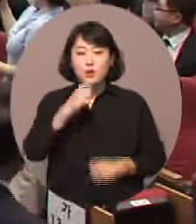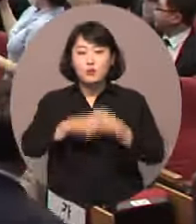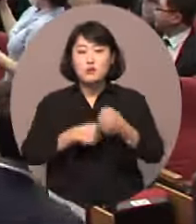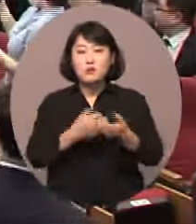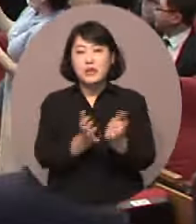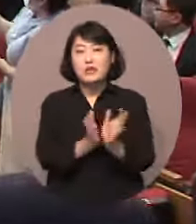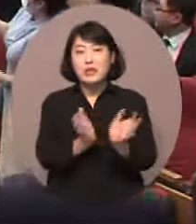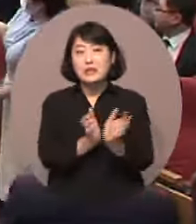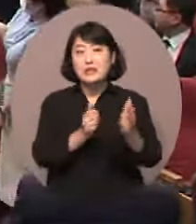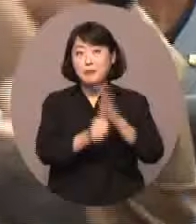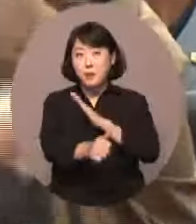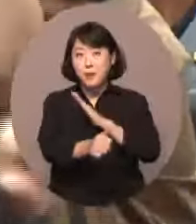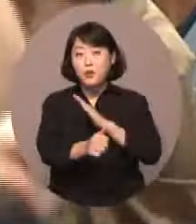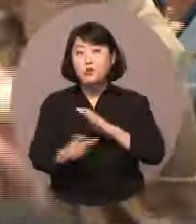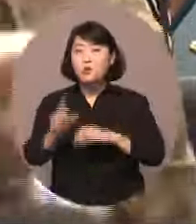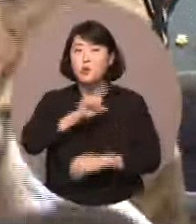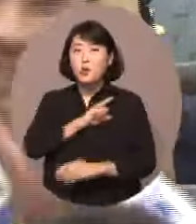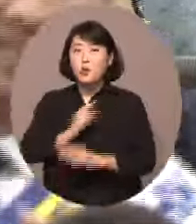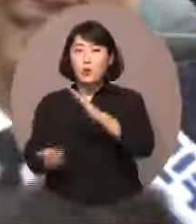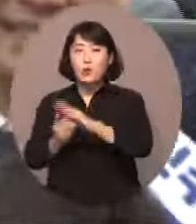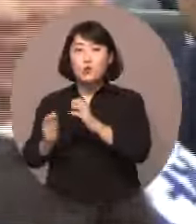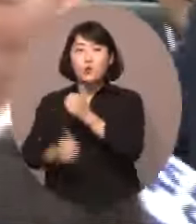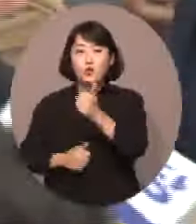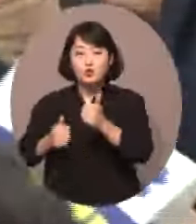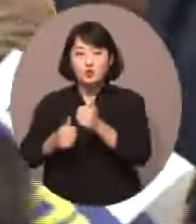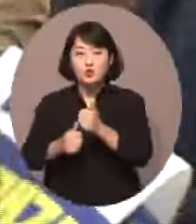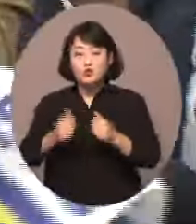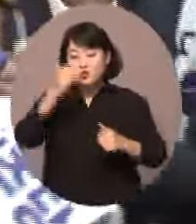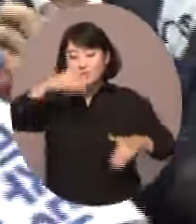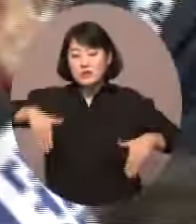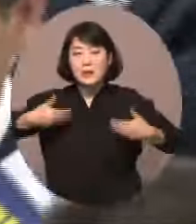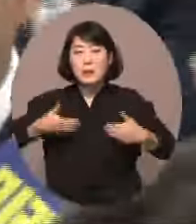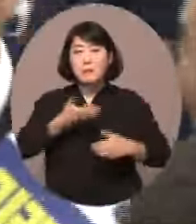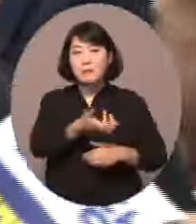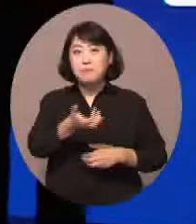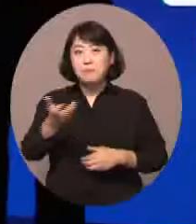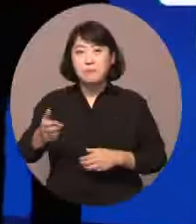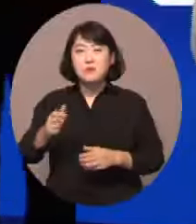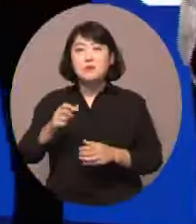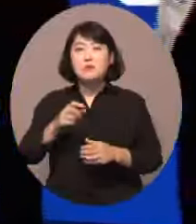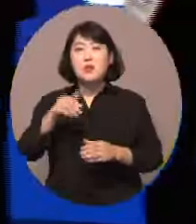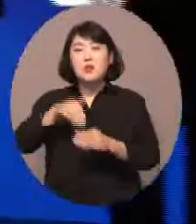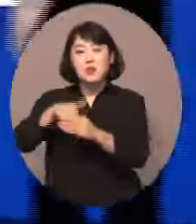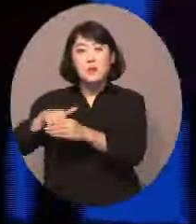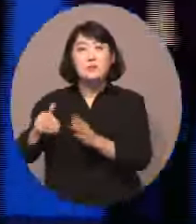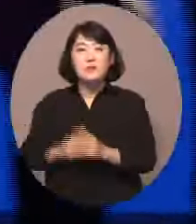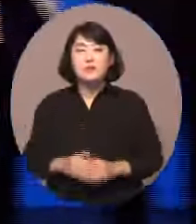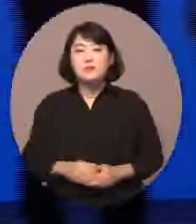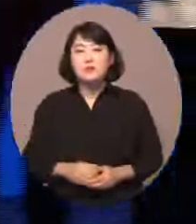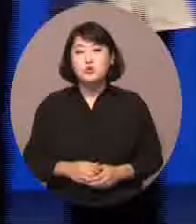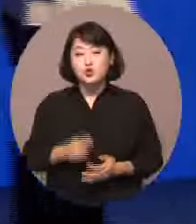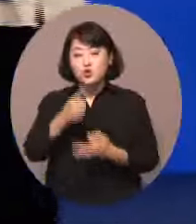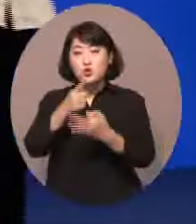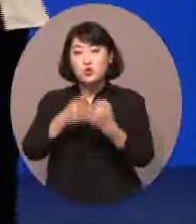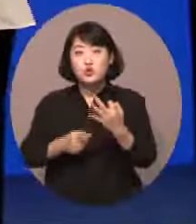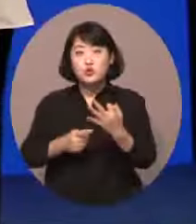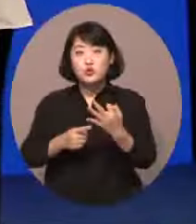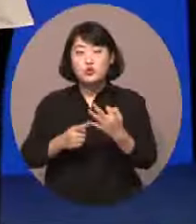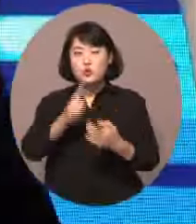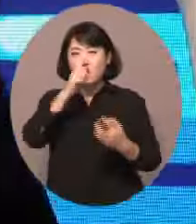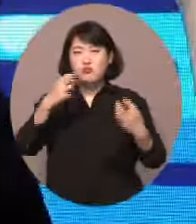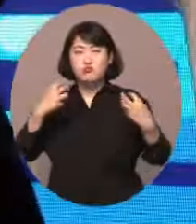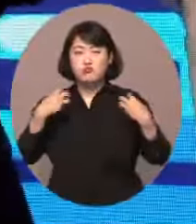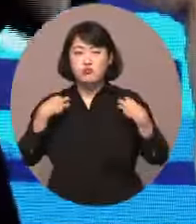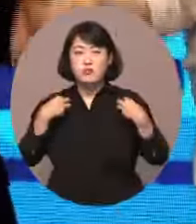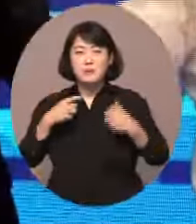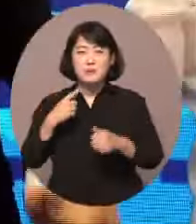더불어민주당 당대표와 최고위원 선출을 위한 충남 순회 경선. 후보들은 저마다 윤석열 정부의 실정을 비판하며